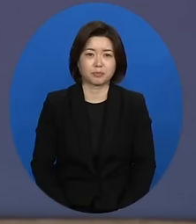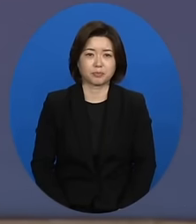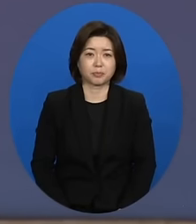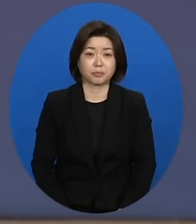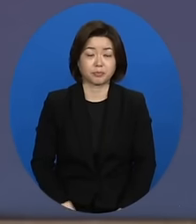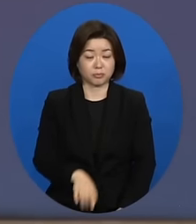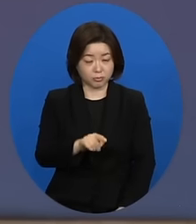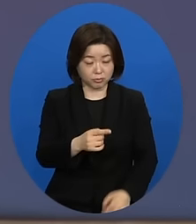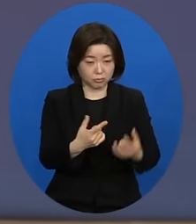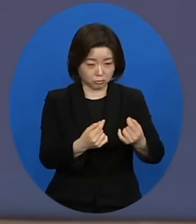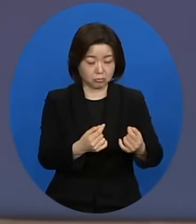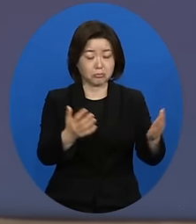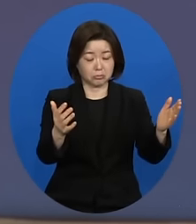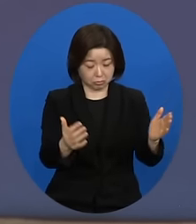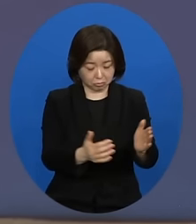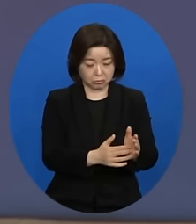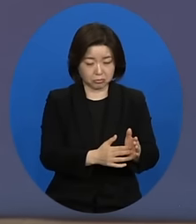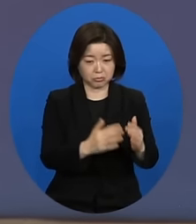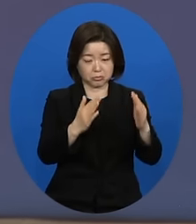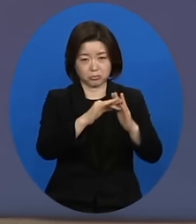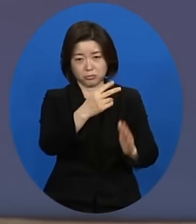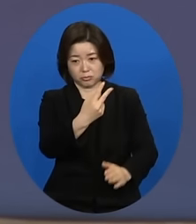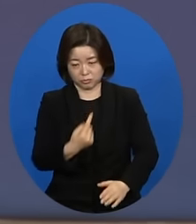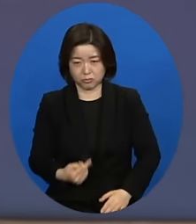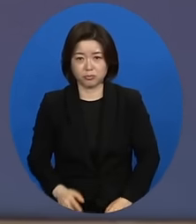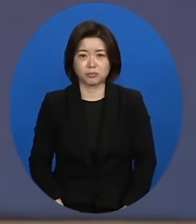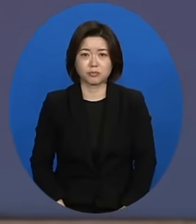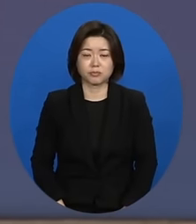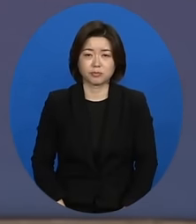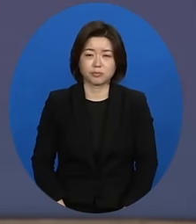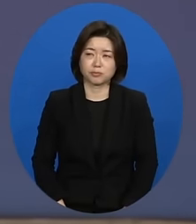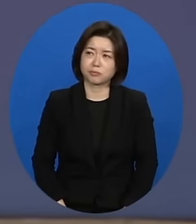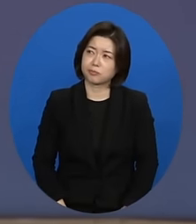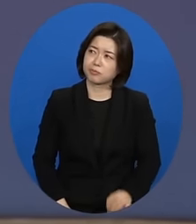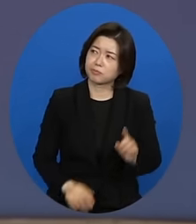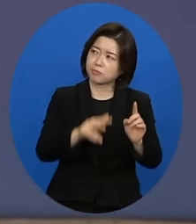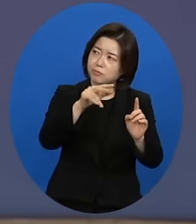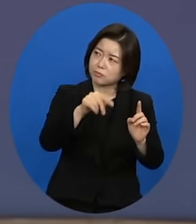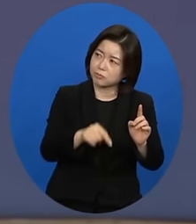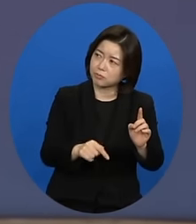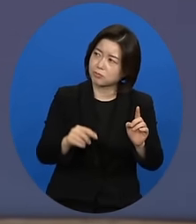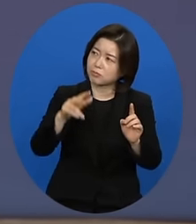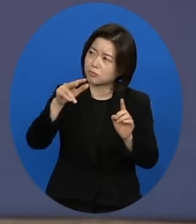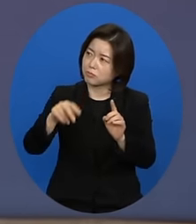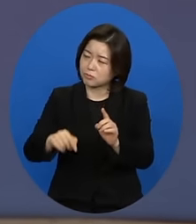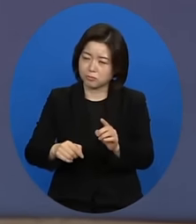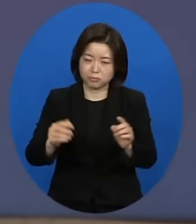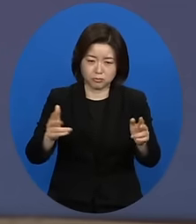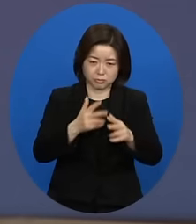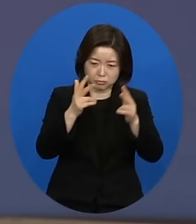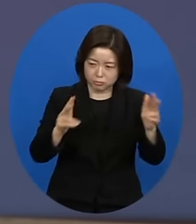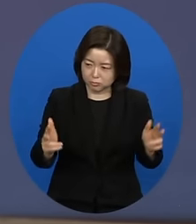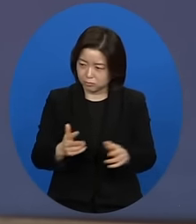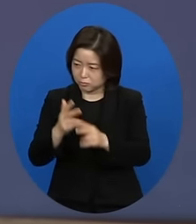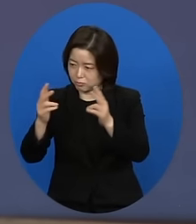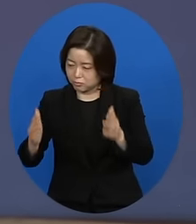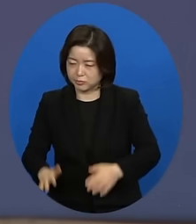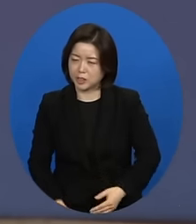그리고 집에 돌아왔어요. 또 한 주간 또 한 주간 세 번째 주